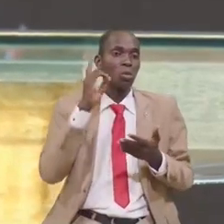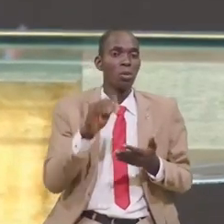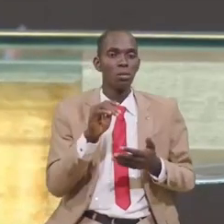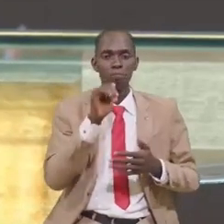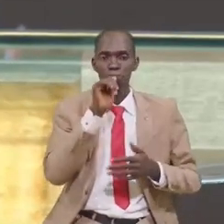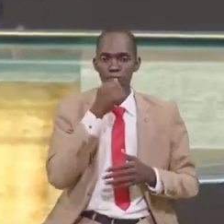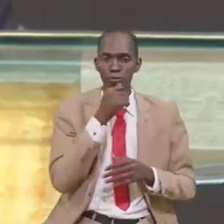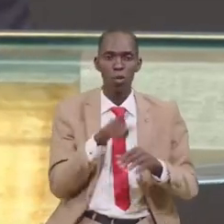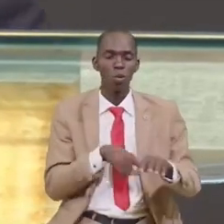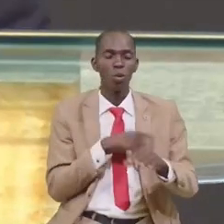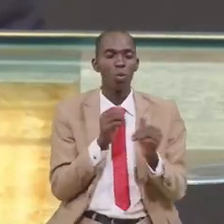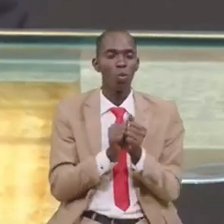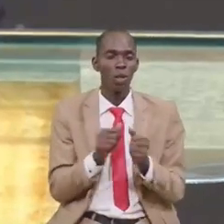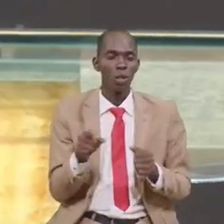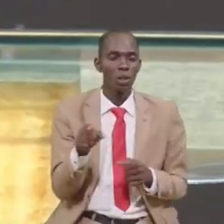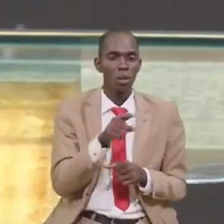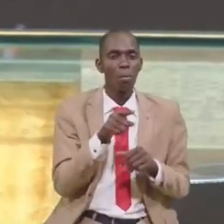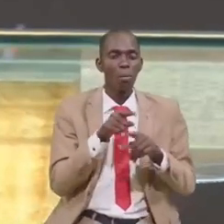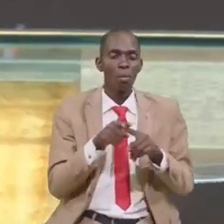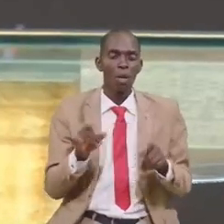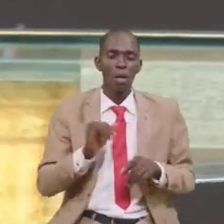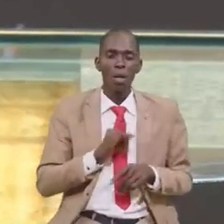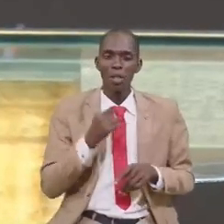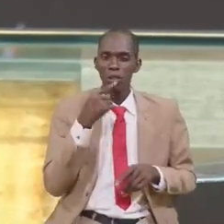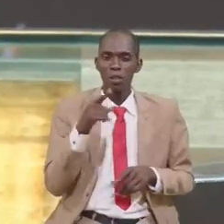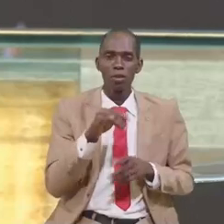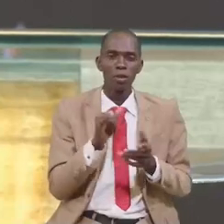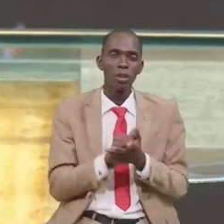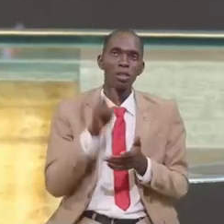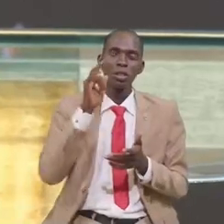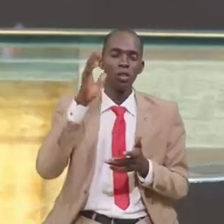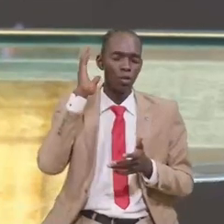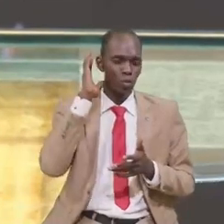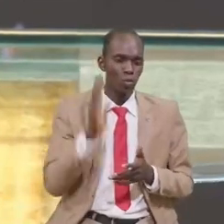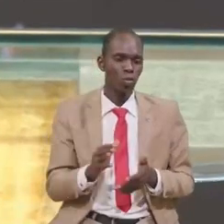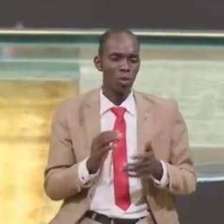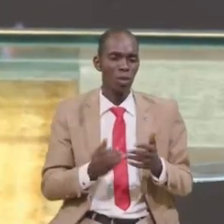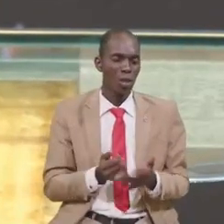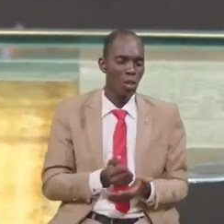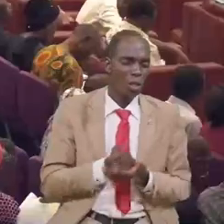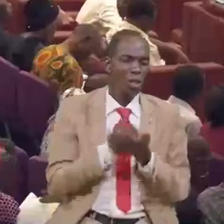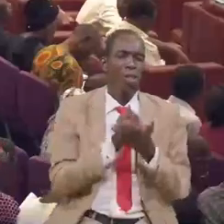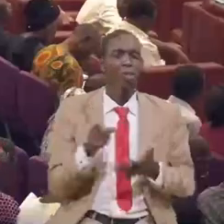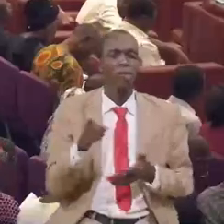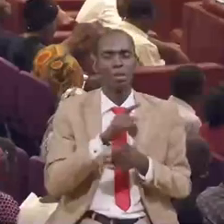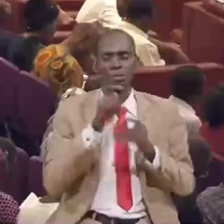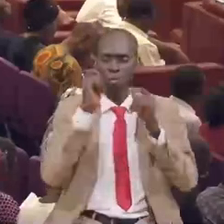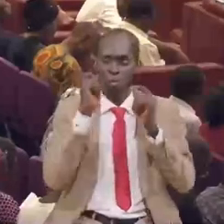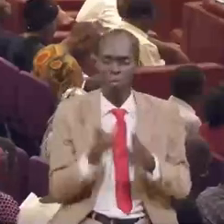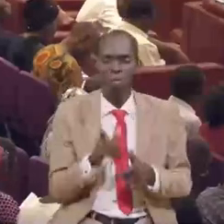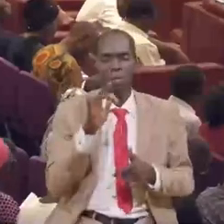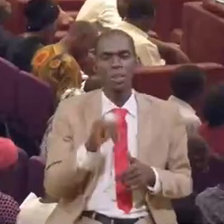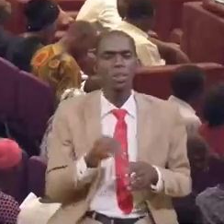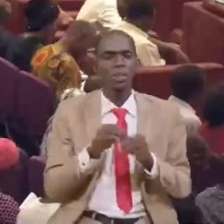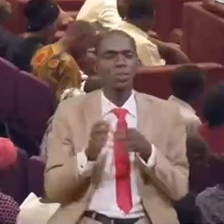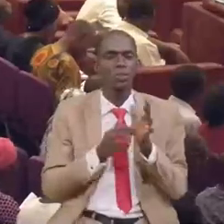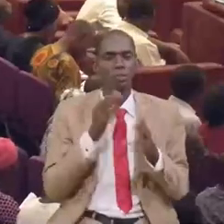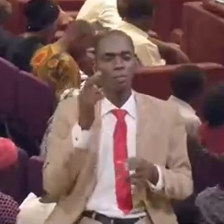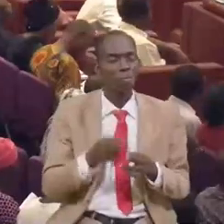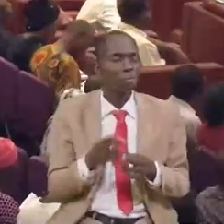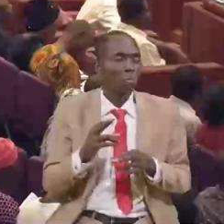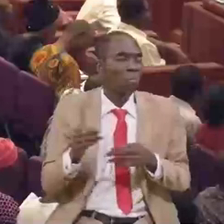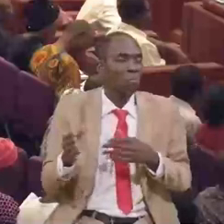le dis, il leur fera promptement justice. Il vous fera promptement justice.